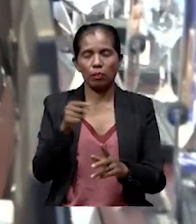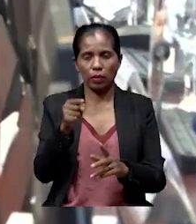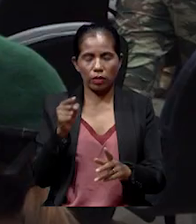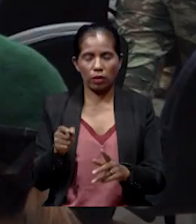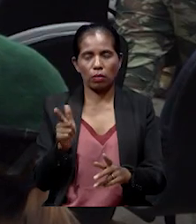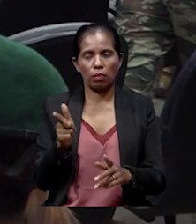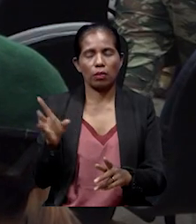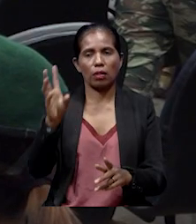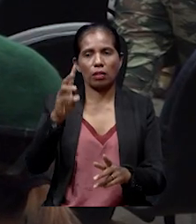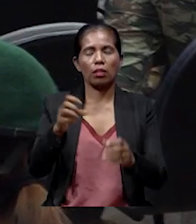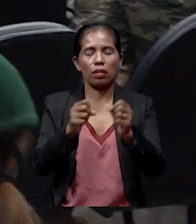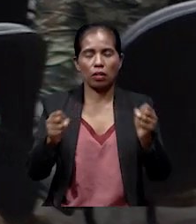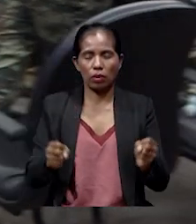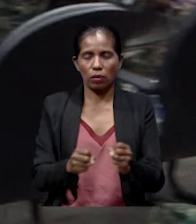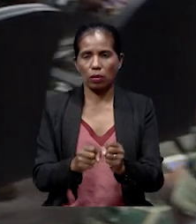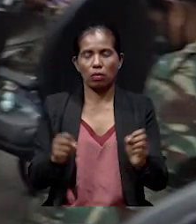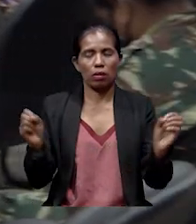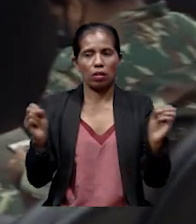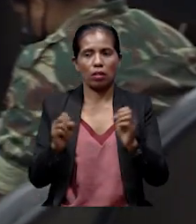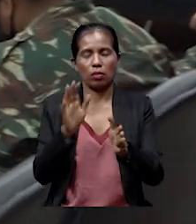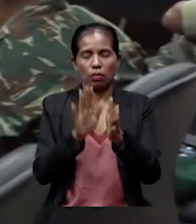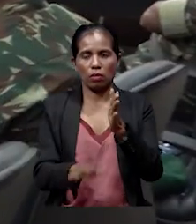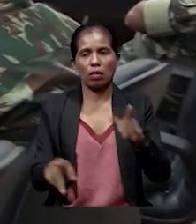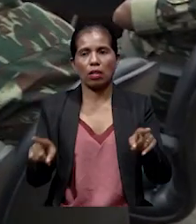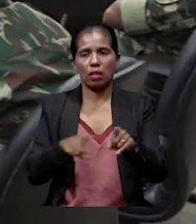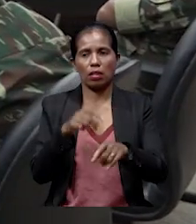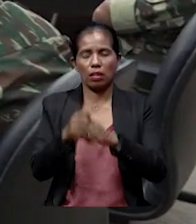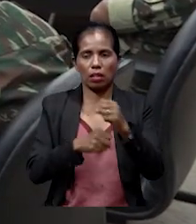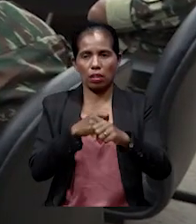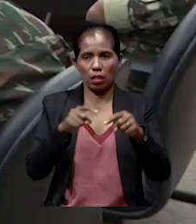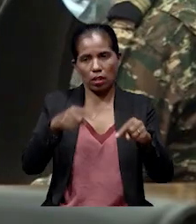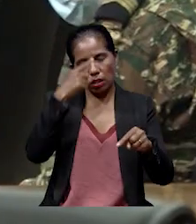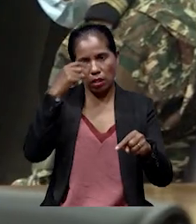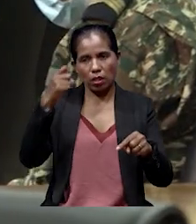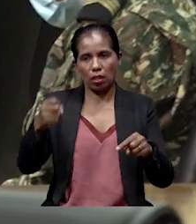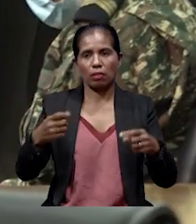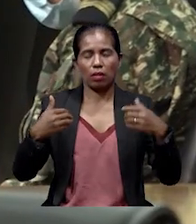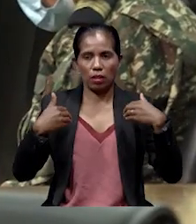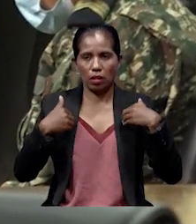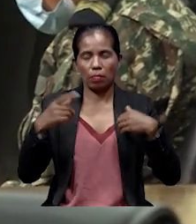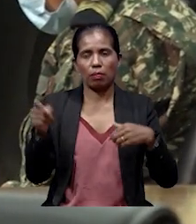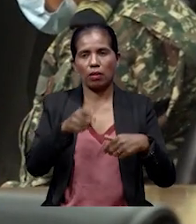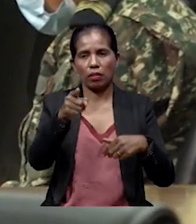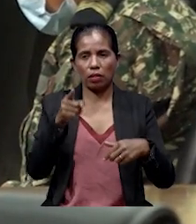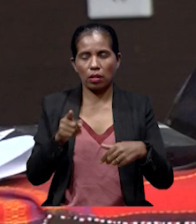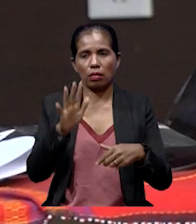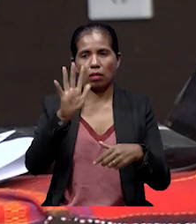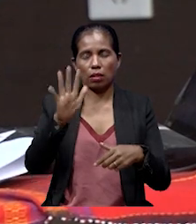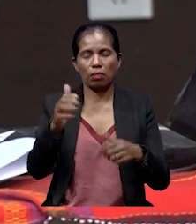be iha suku minimu liu kompara iha tinang ne, tamba iha det porsentu lima no iha